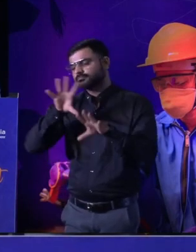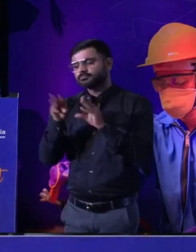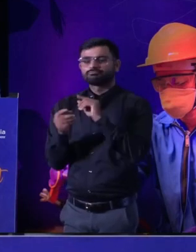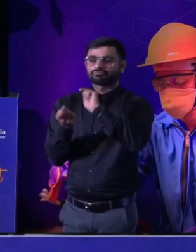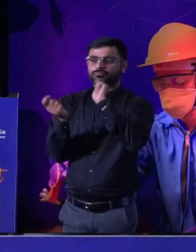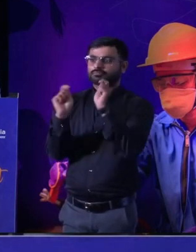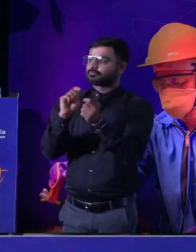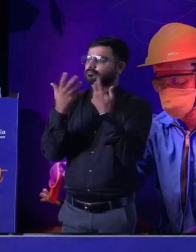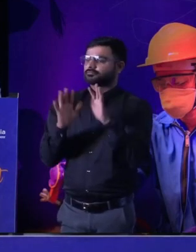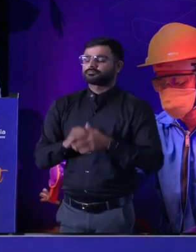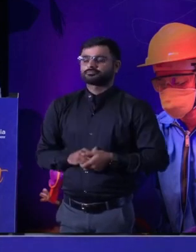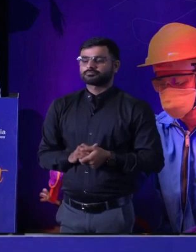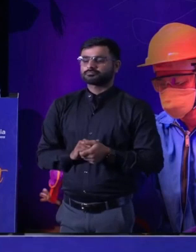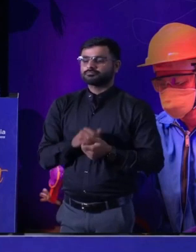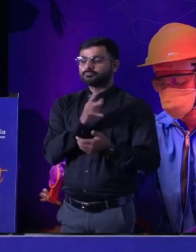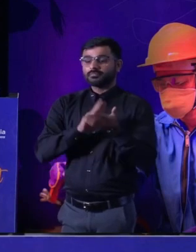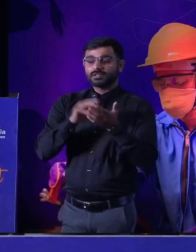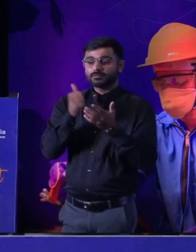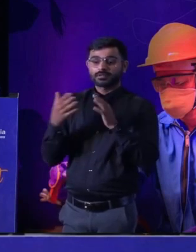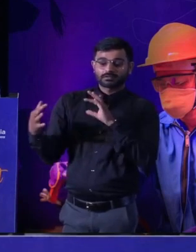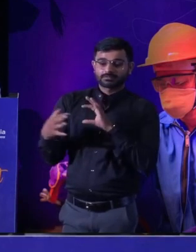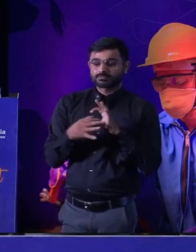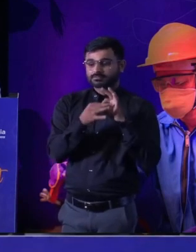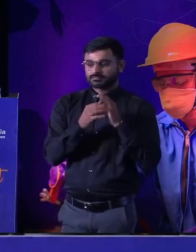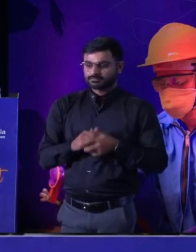सुधार किए हैं और माननीय मंत्री जी के नेतृत्व में